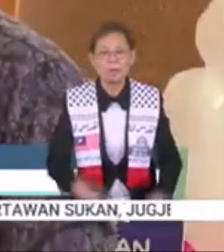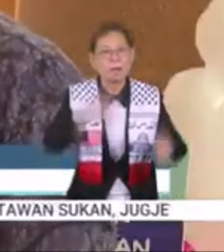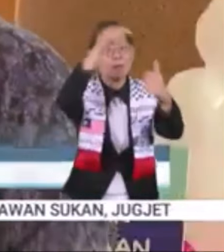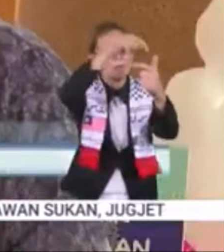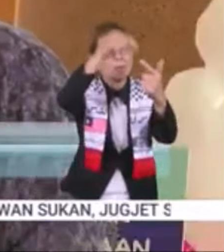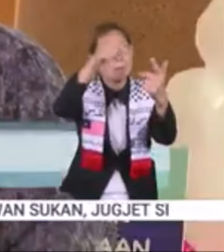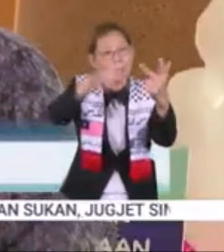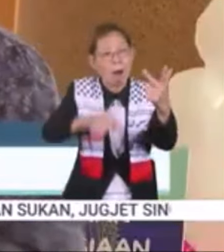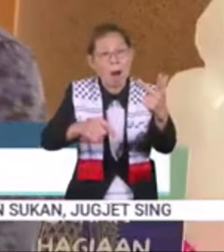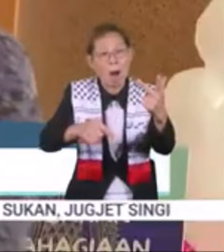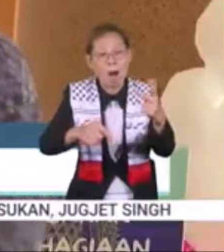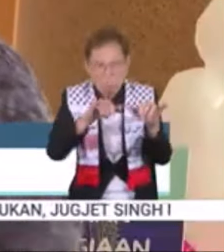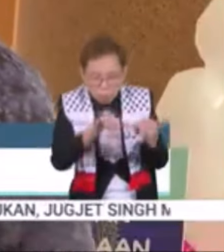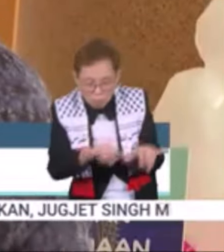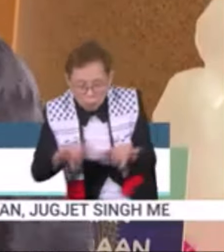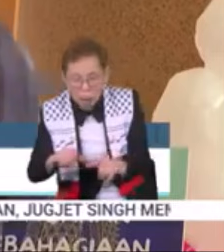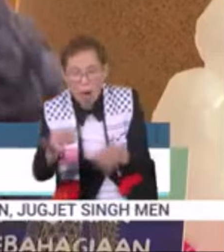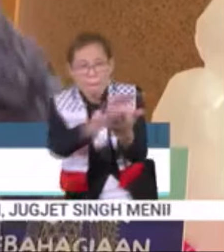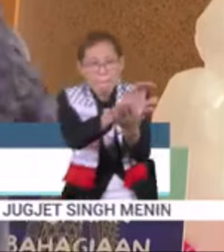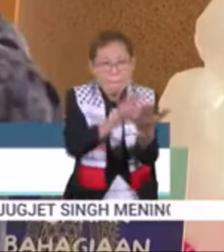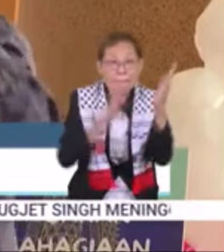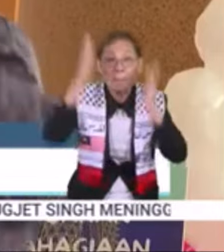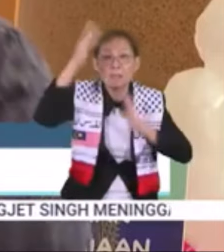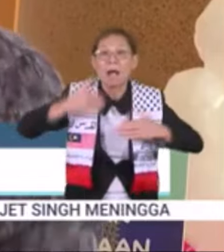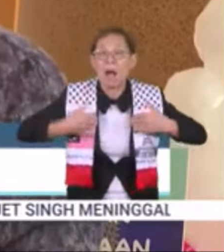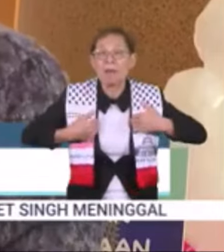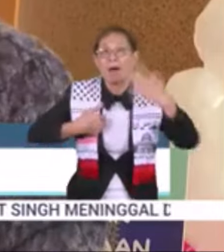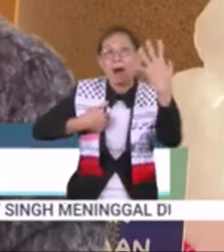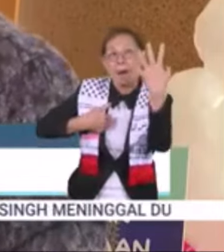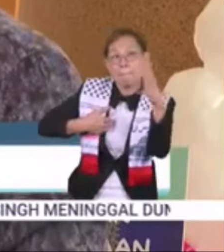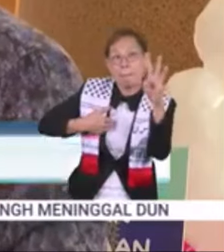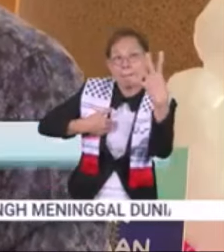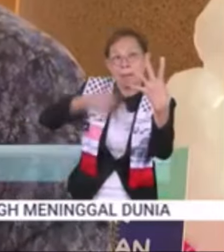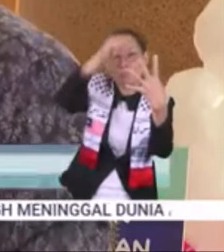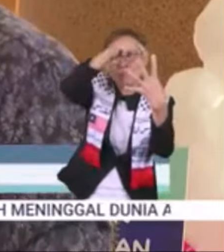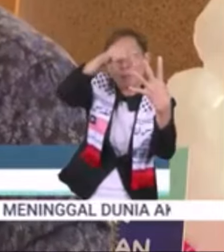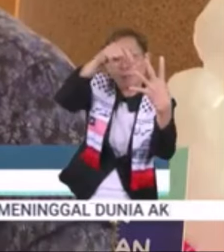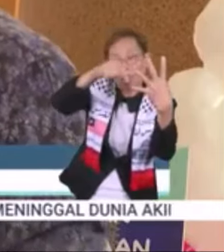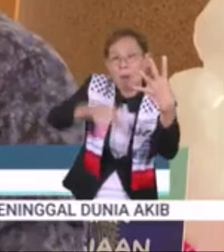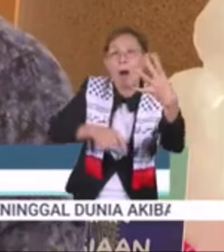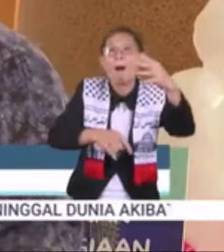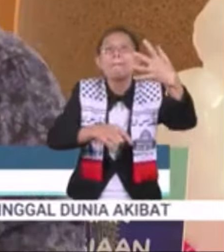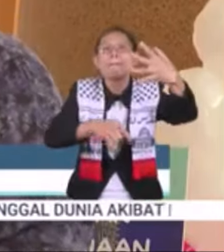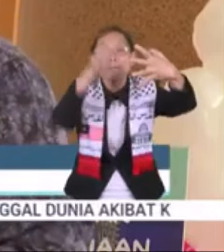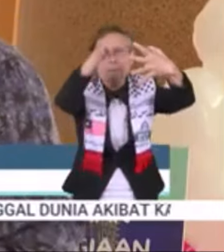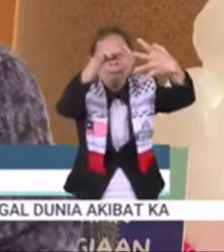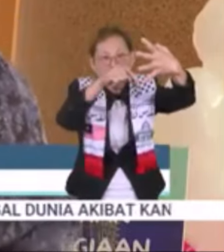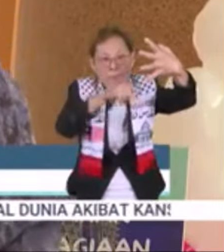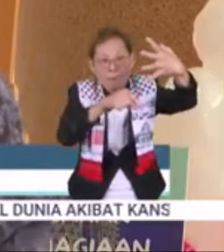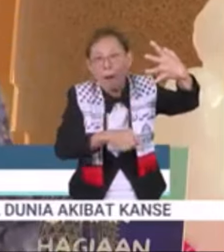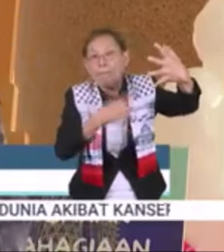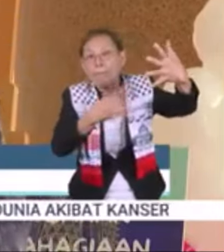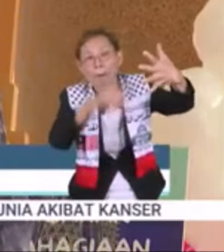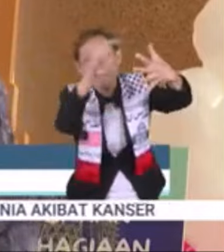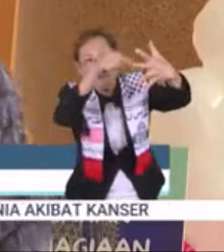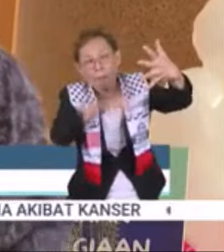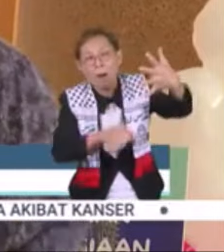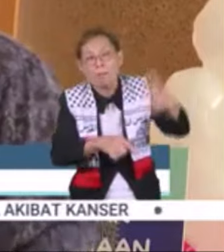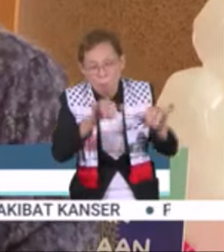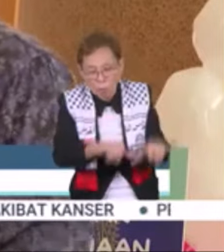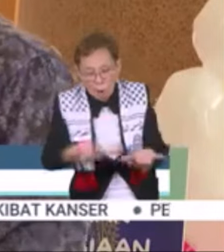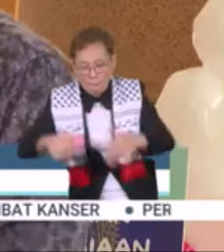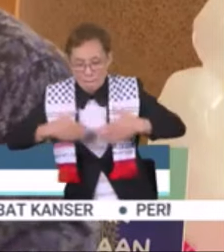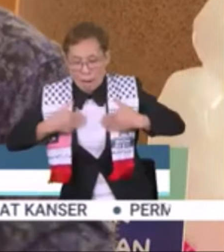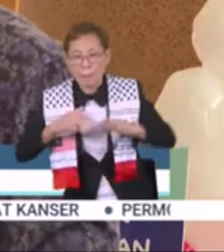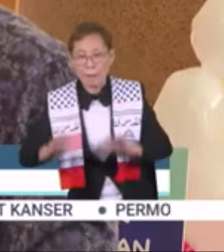Kriteria pengukurannya, mengikut Plan Malaysia ada 14 kriteria. Ini adalah selaras dengan pengukuran kebahagiaan